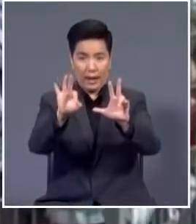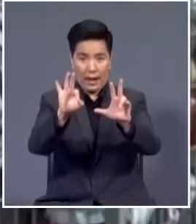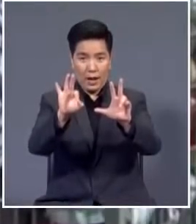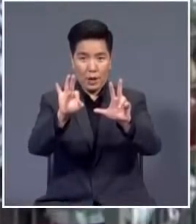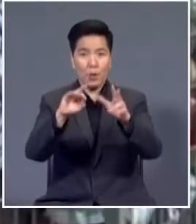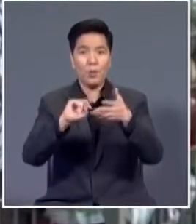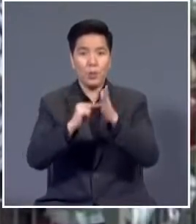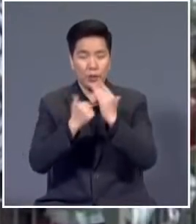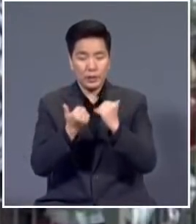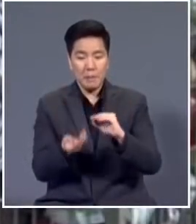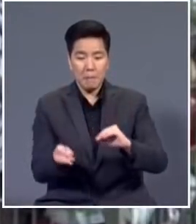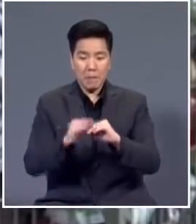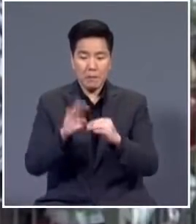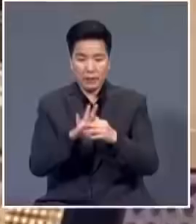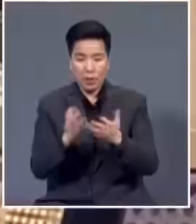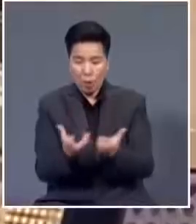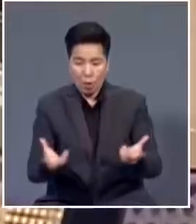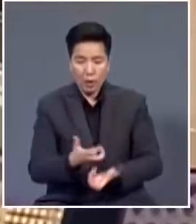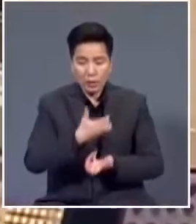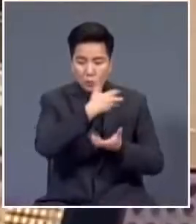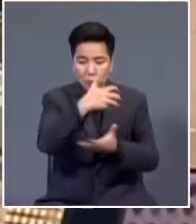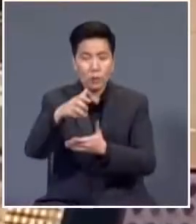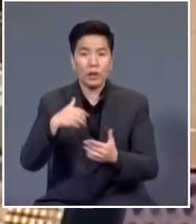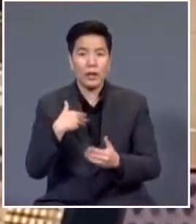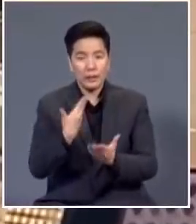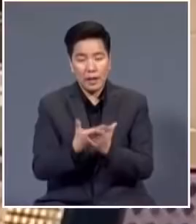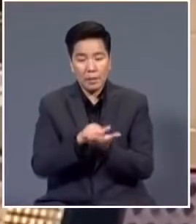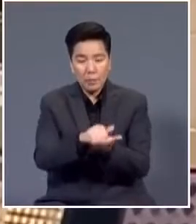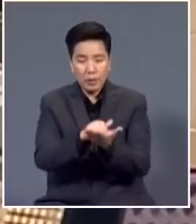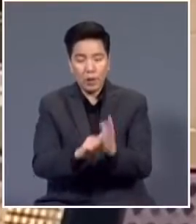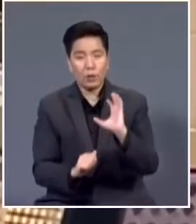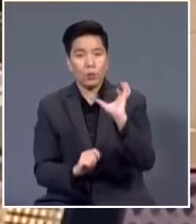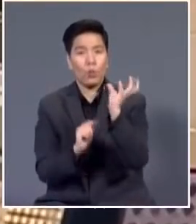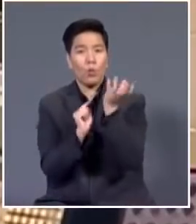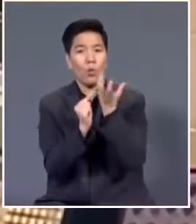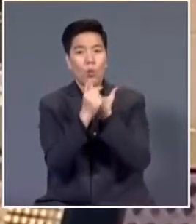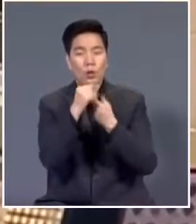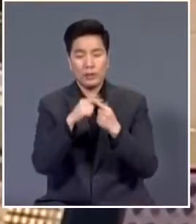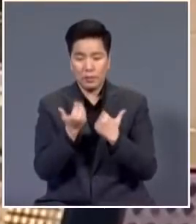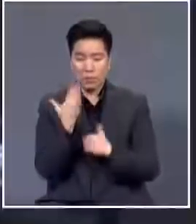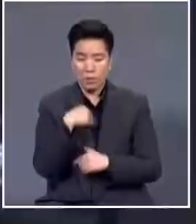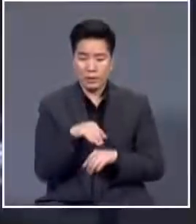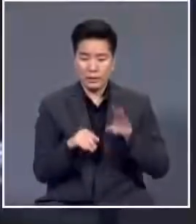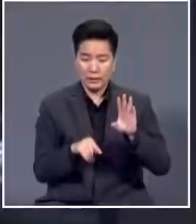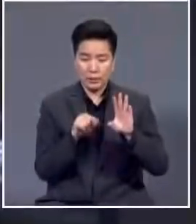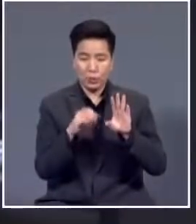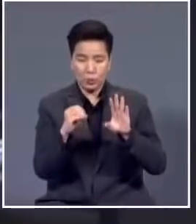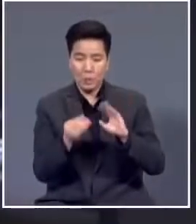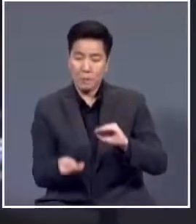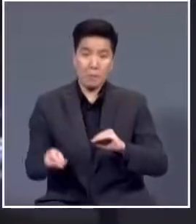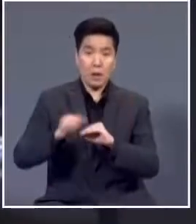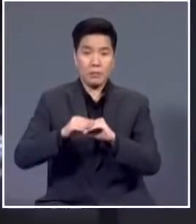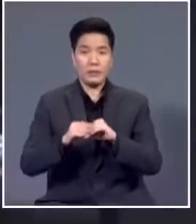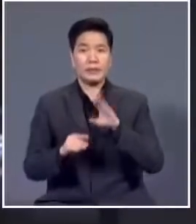ขณะเดียวกันก็ได้ปรับตัวเลขการขยายตัวของการค้าและการบริการทั่วโลกขึ้นจากร้อยละ 4.0 เป็นร้อยละ 4.6